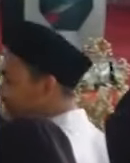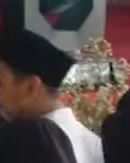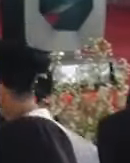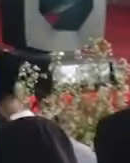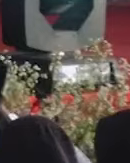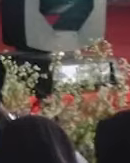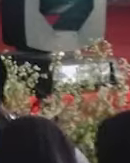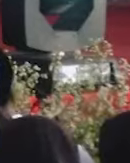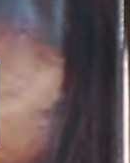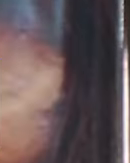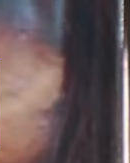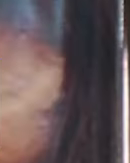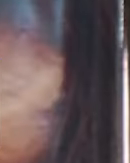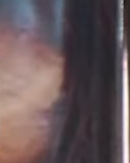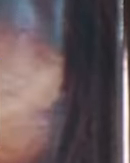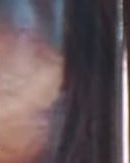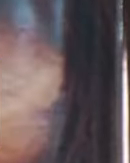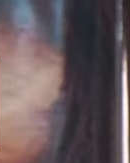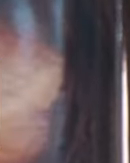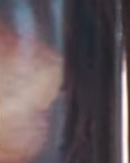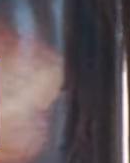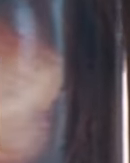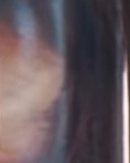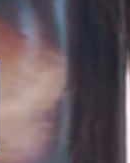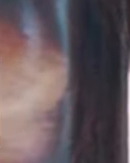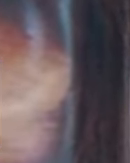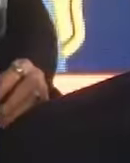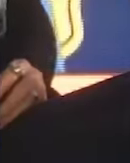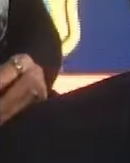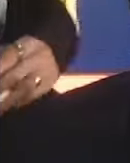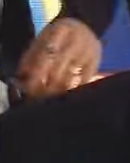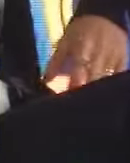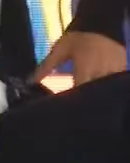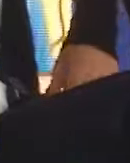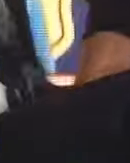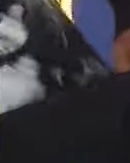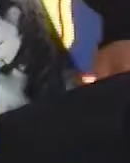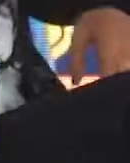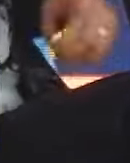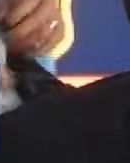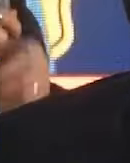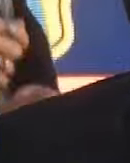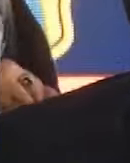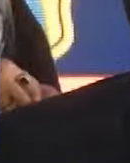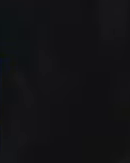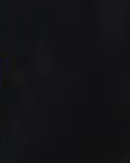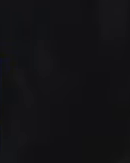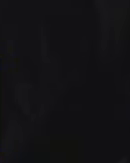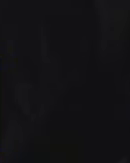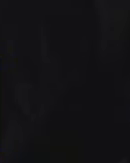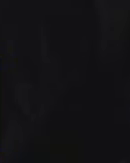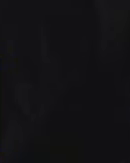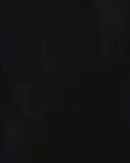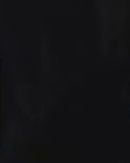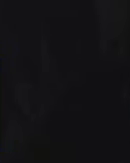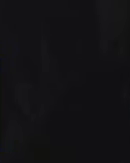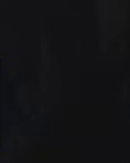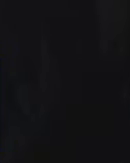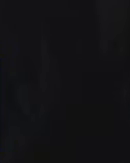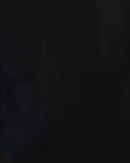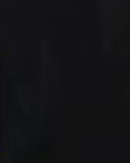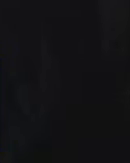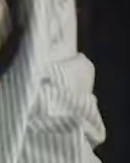ini. Tidak hanya menambah antusiasme terhadap film, suasana kampus juga semakin heboh dengan berbagai kegiatan interaktif bersama